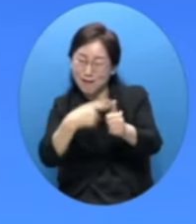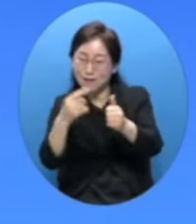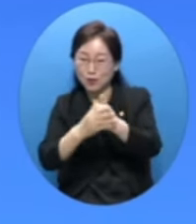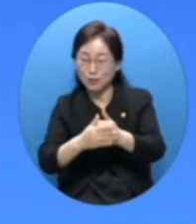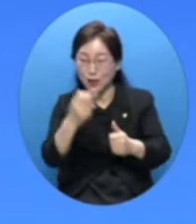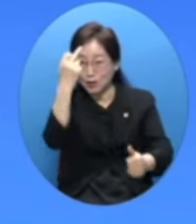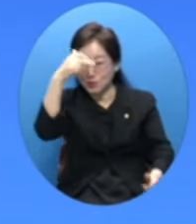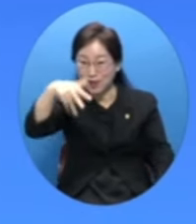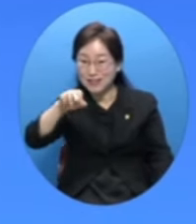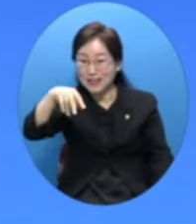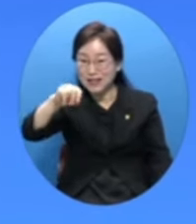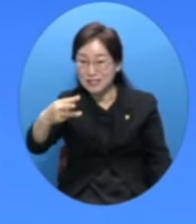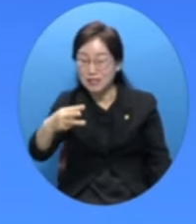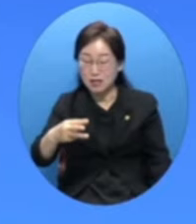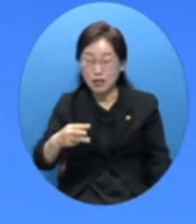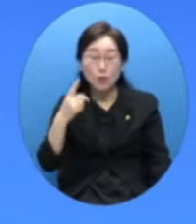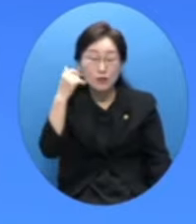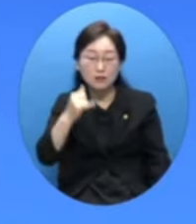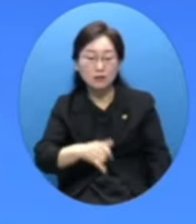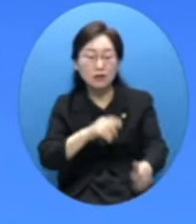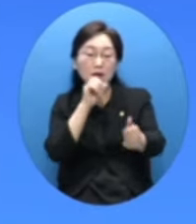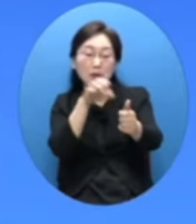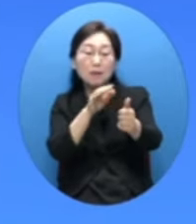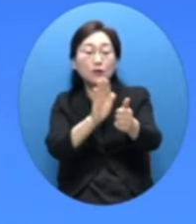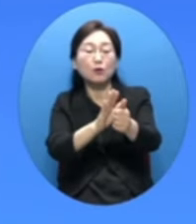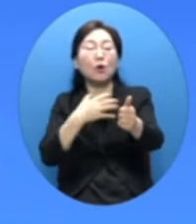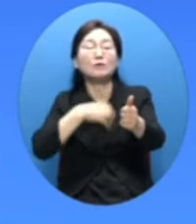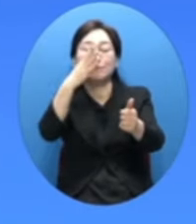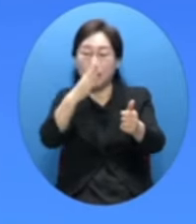말씀이 기억납니다. 똥개는 짖어도 비행기는 난다.